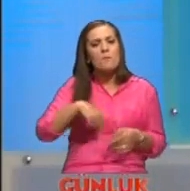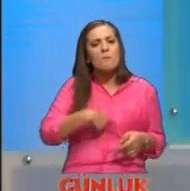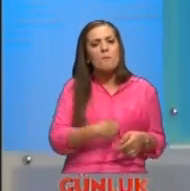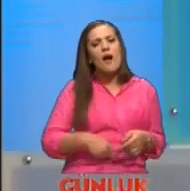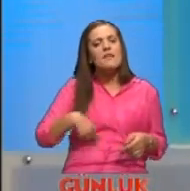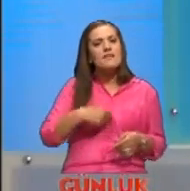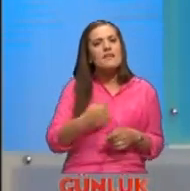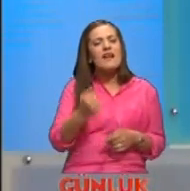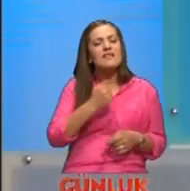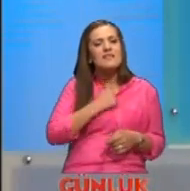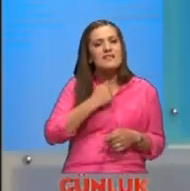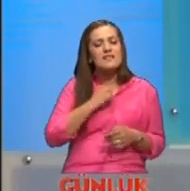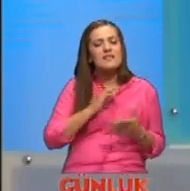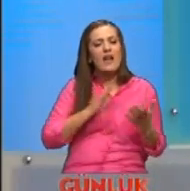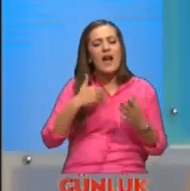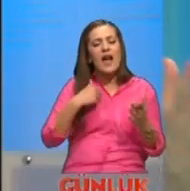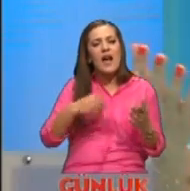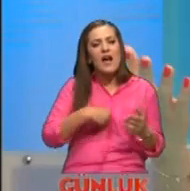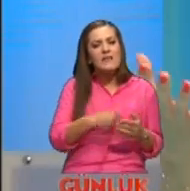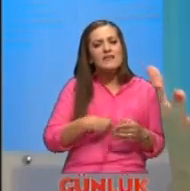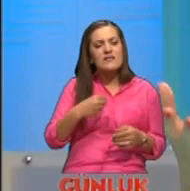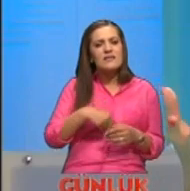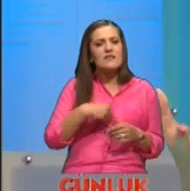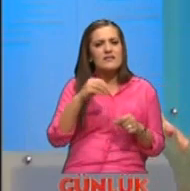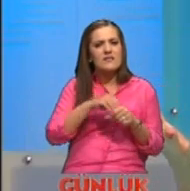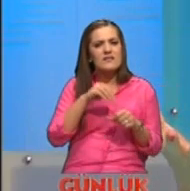bağırsak sıkıntısı çeken hareketlerinde gaz sıkıntısı,